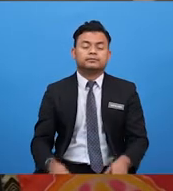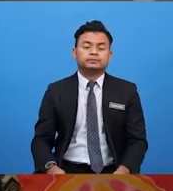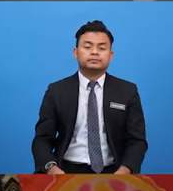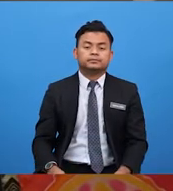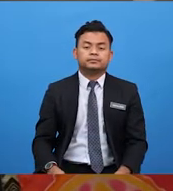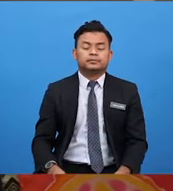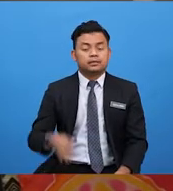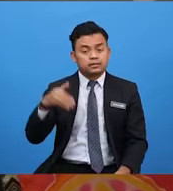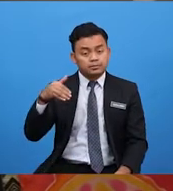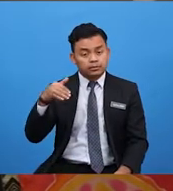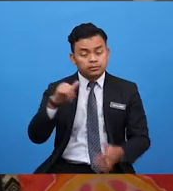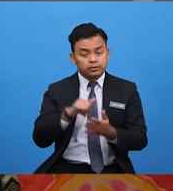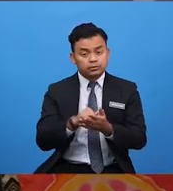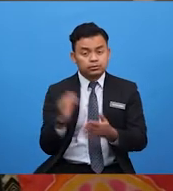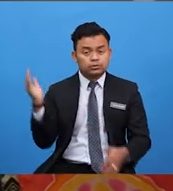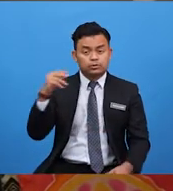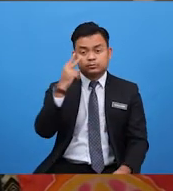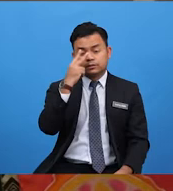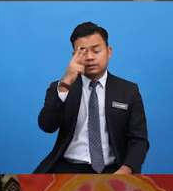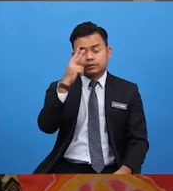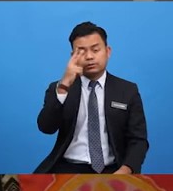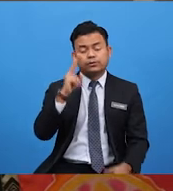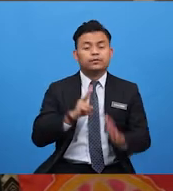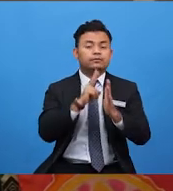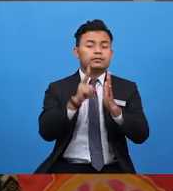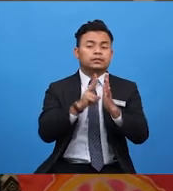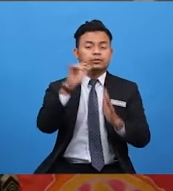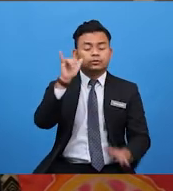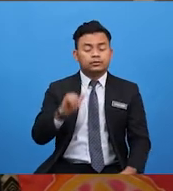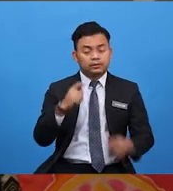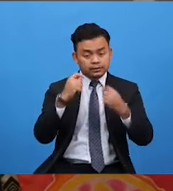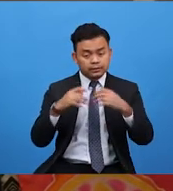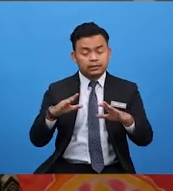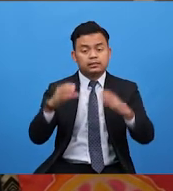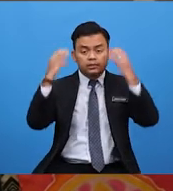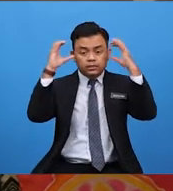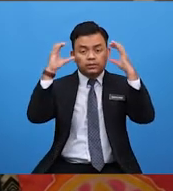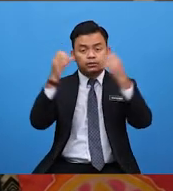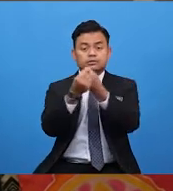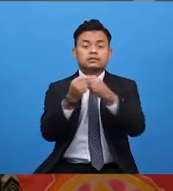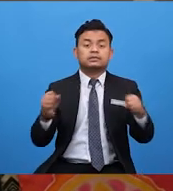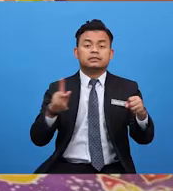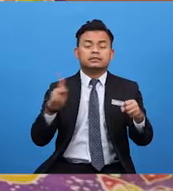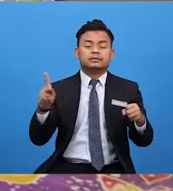Sebelum itu, mari kita lihat paparan video yang cikgu sediakan ini.